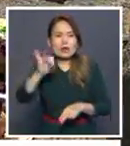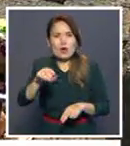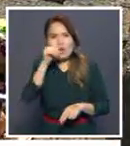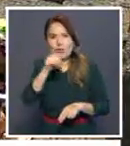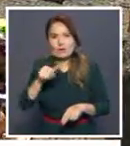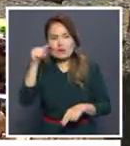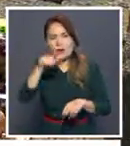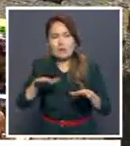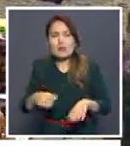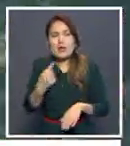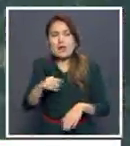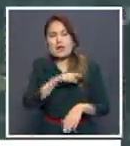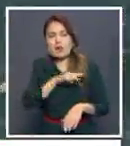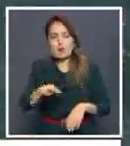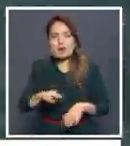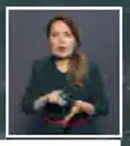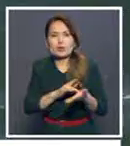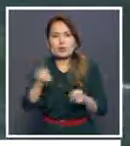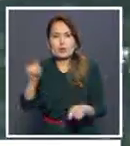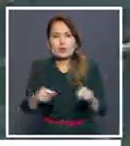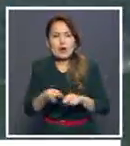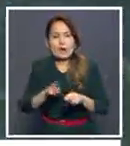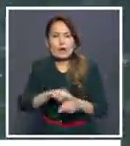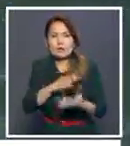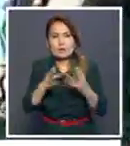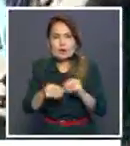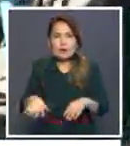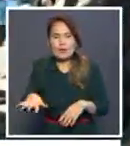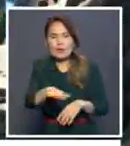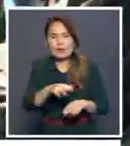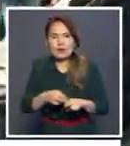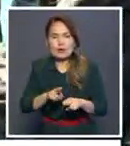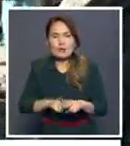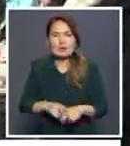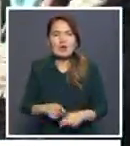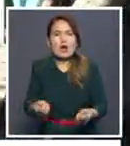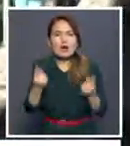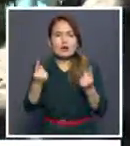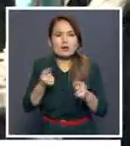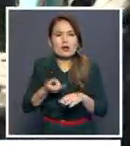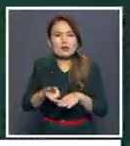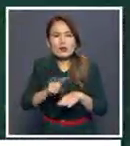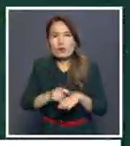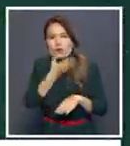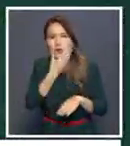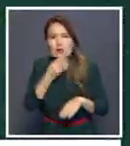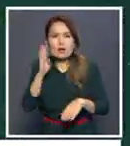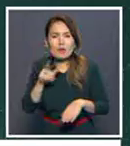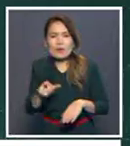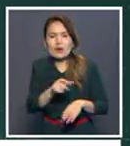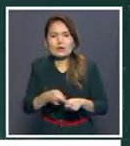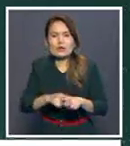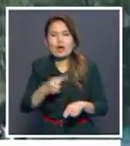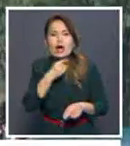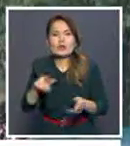жылы Алакөлге 1 миллион турист келсе, шарын шатқалы таңбалы ғұрыптық кешені, Көлсай көлдеріне келген туристерді қоса есептегенде, жетісу